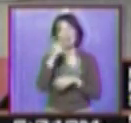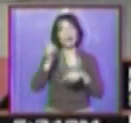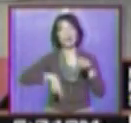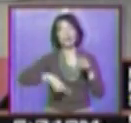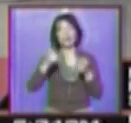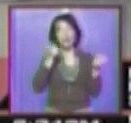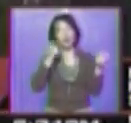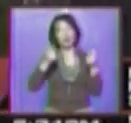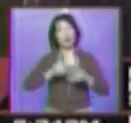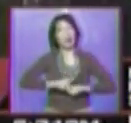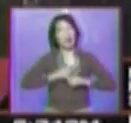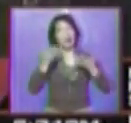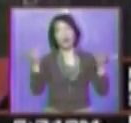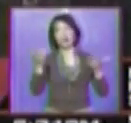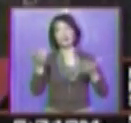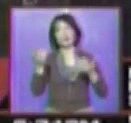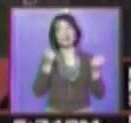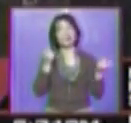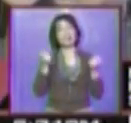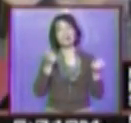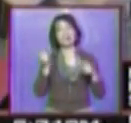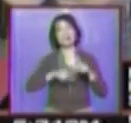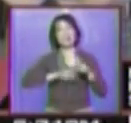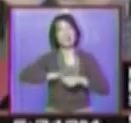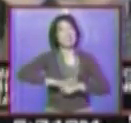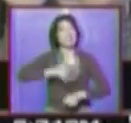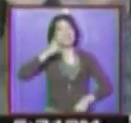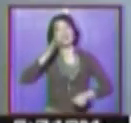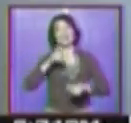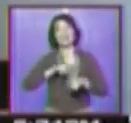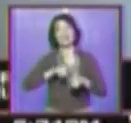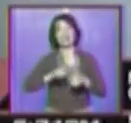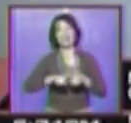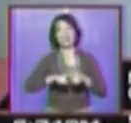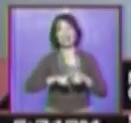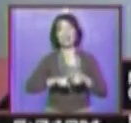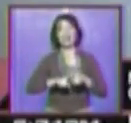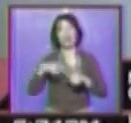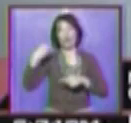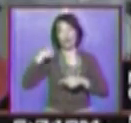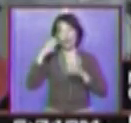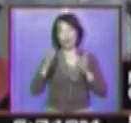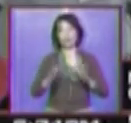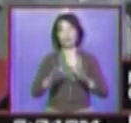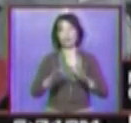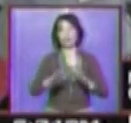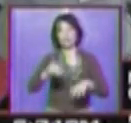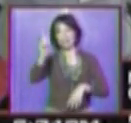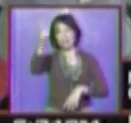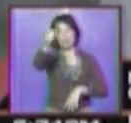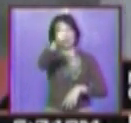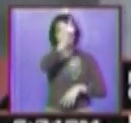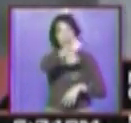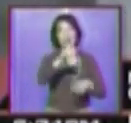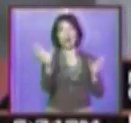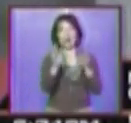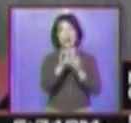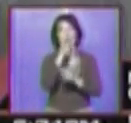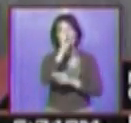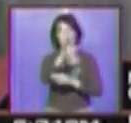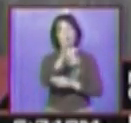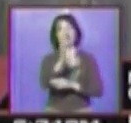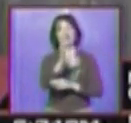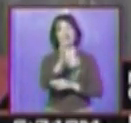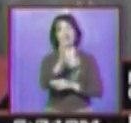ating damdamin. Kanina, nasermonan ng kanilang opisyal ang higit 100 traffic enforcer ng Calamba.